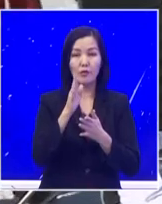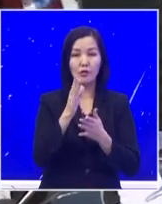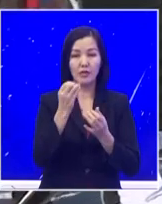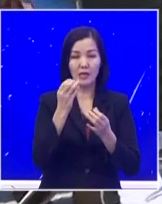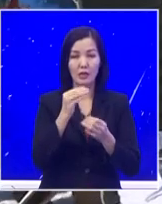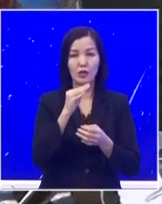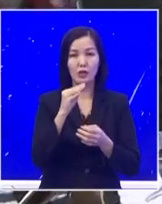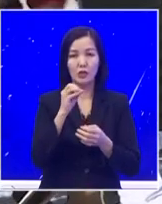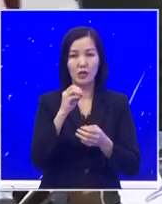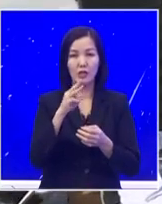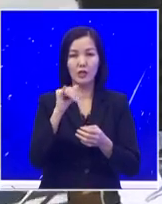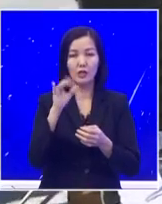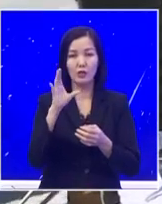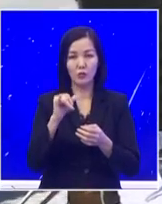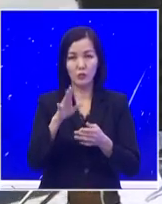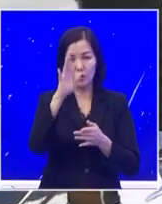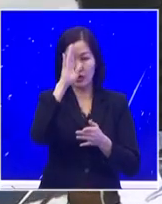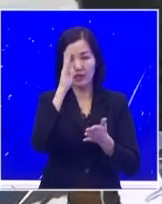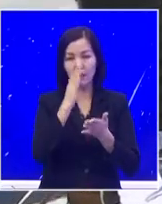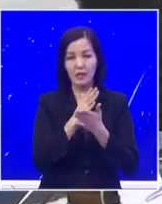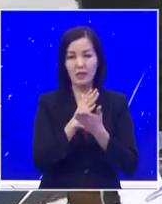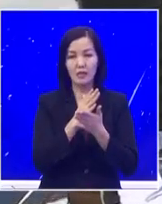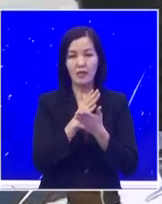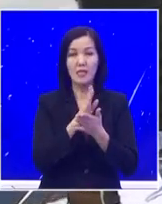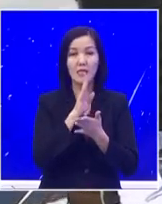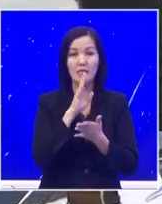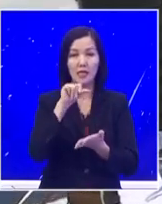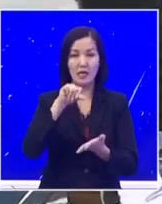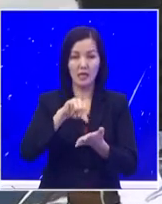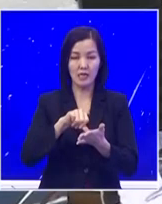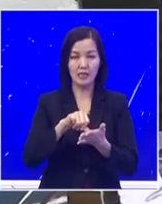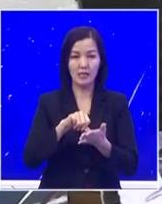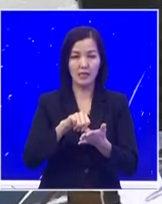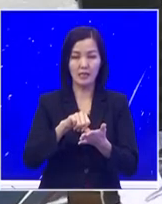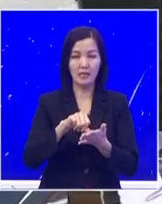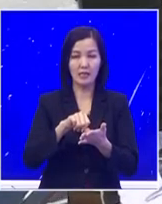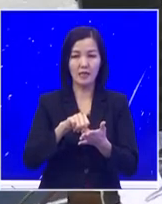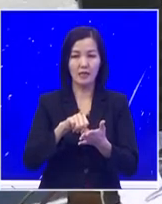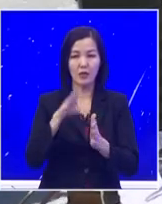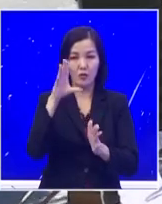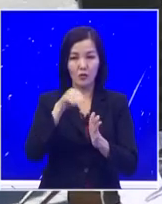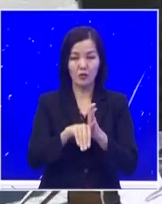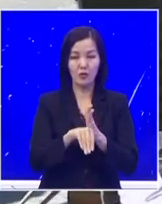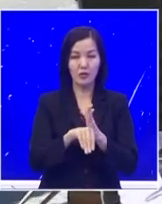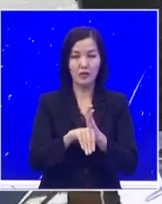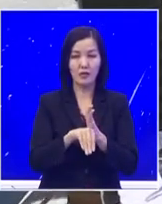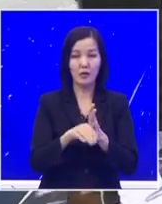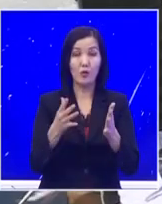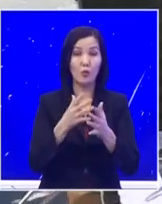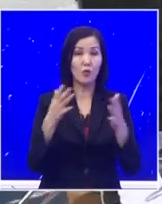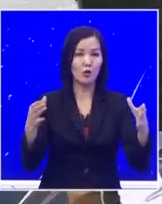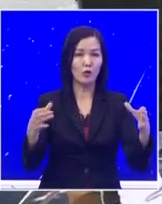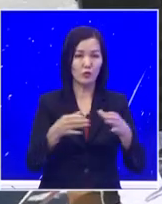Жетісу өңірінің жігіттері осы жігіттері, қыздары осы клубқа қатысып не қылса, яғни бұл бір үлкен